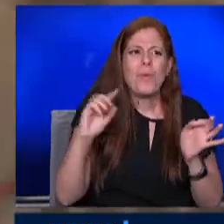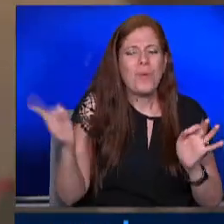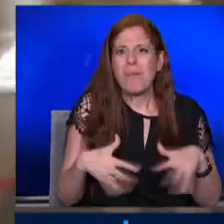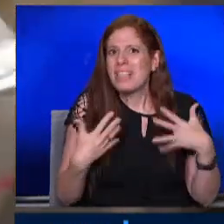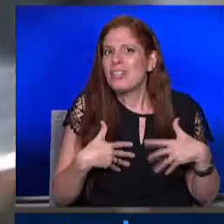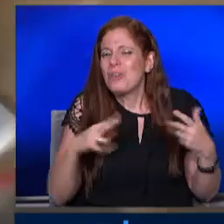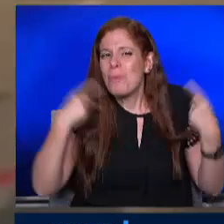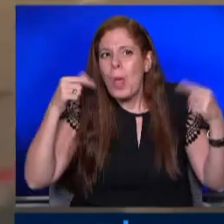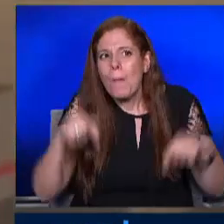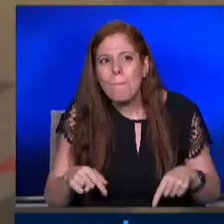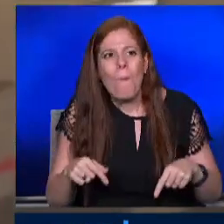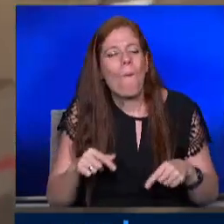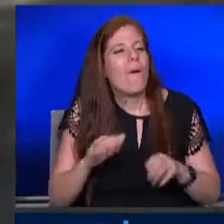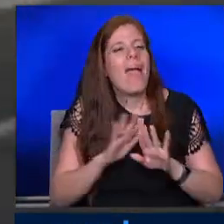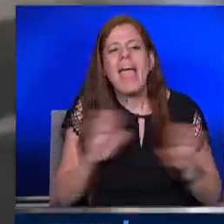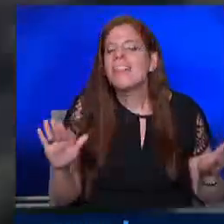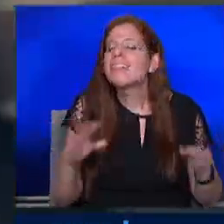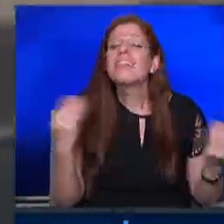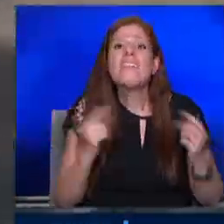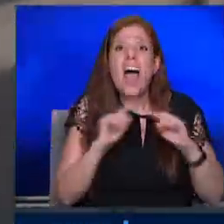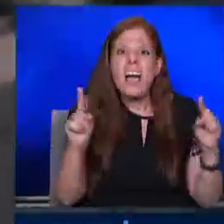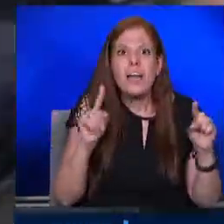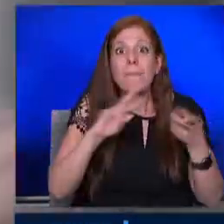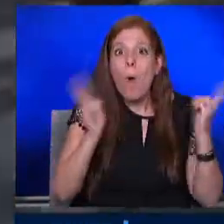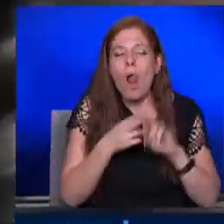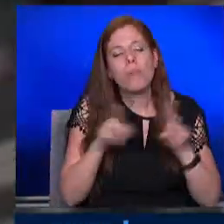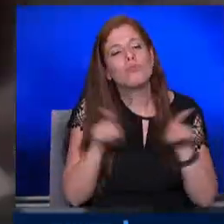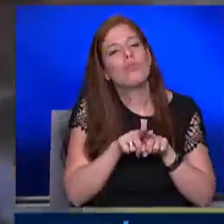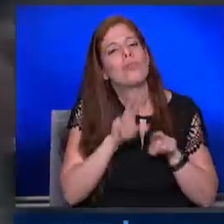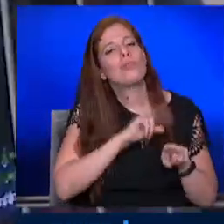here. And there's just nothing else in the world that's like this. The energy.